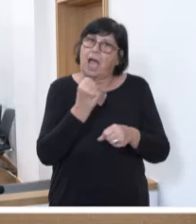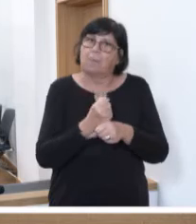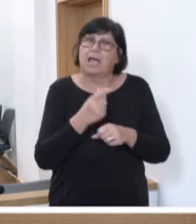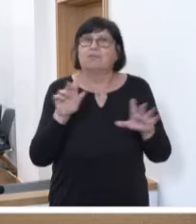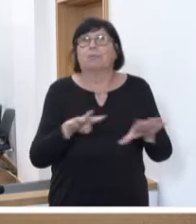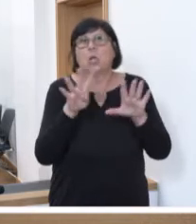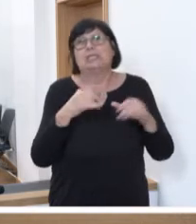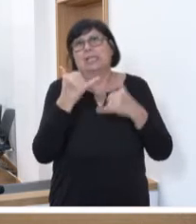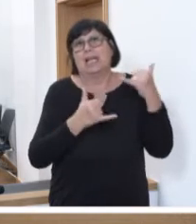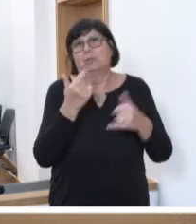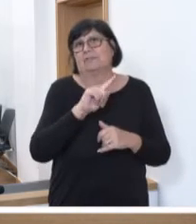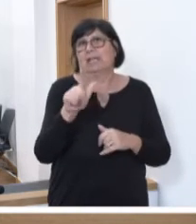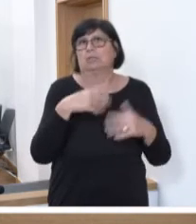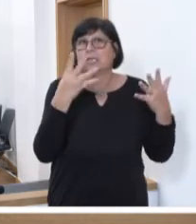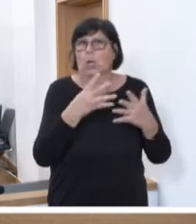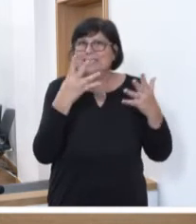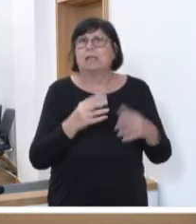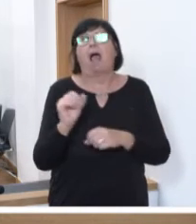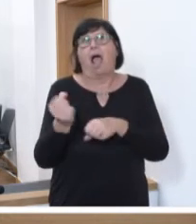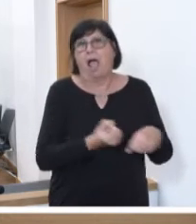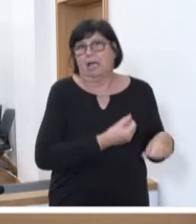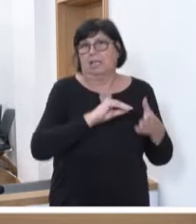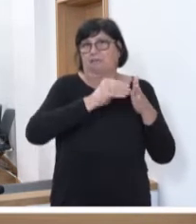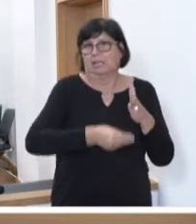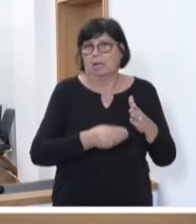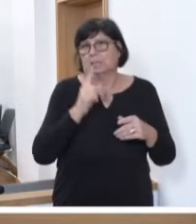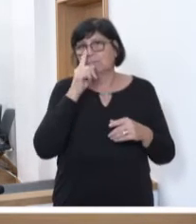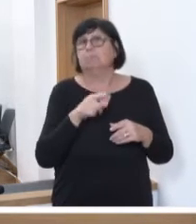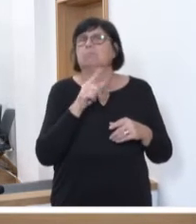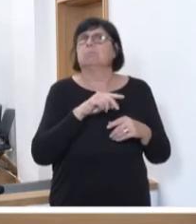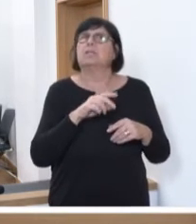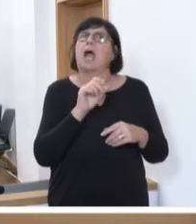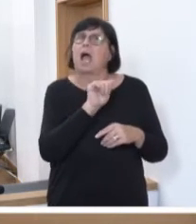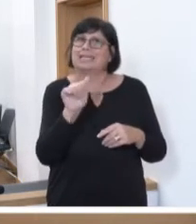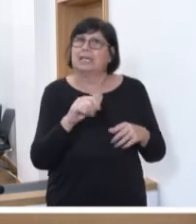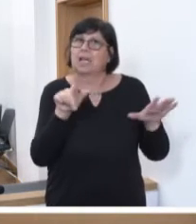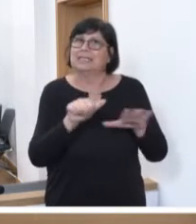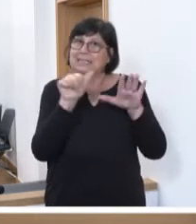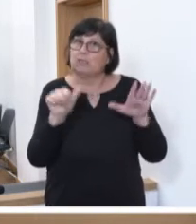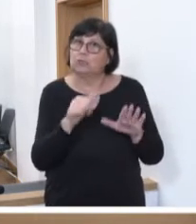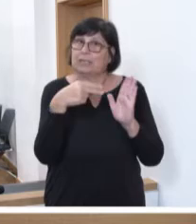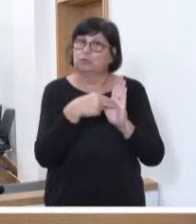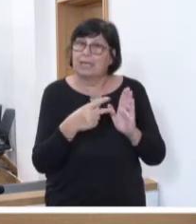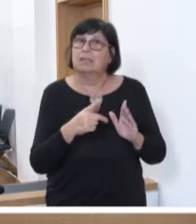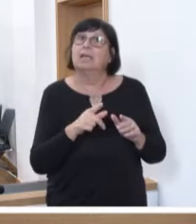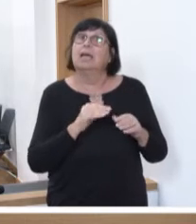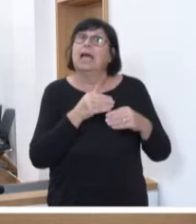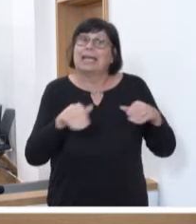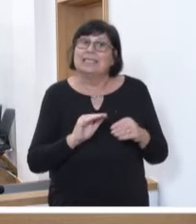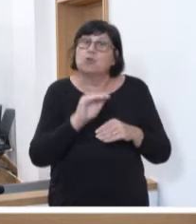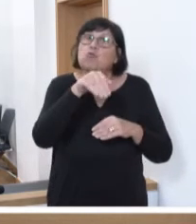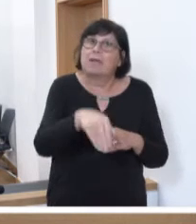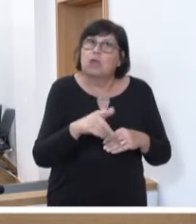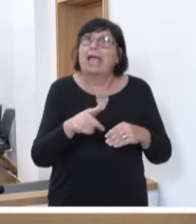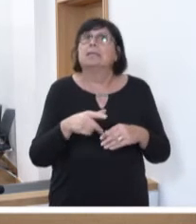19. Januar 2019, dem Aachener Vertrag, ist man in Artikel 16 übereingekommen, die grenzüberschreitende Mobilität